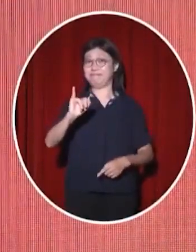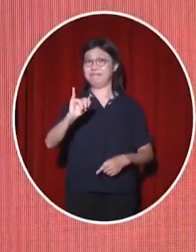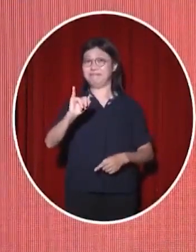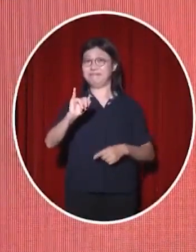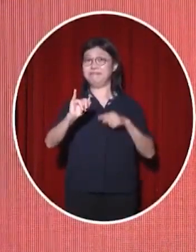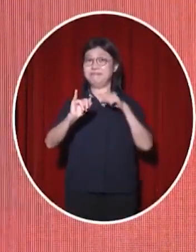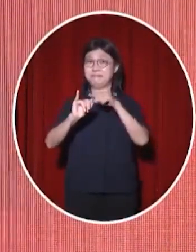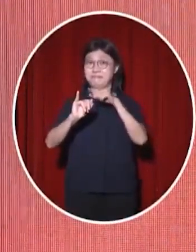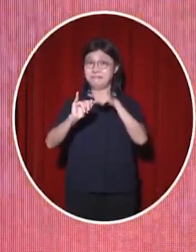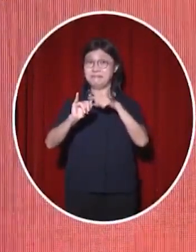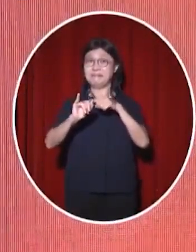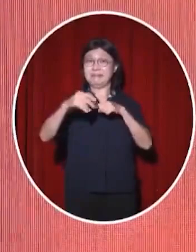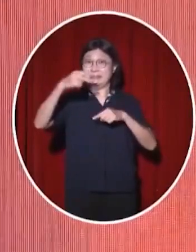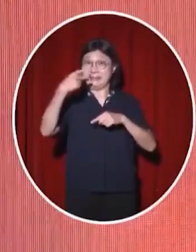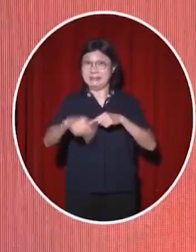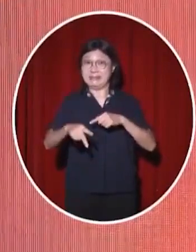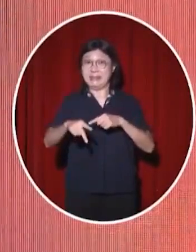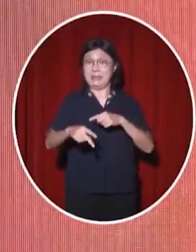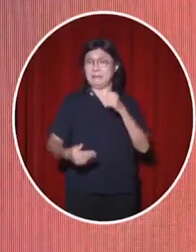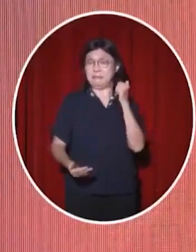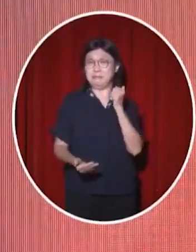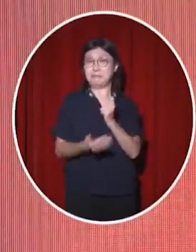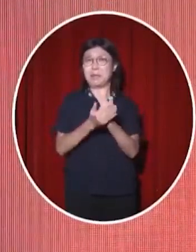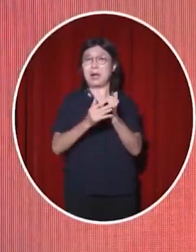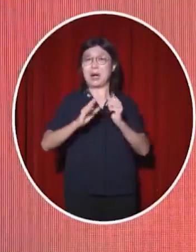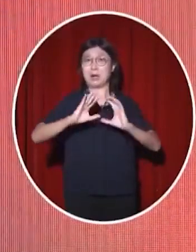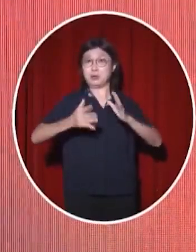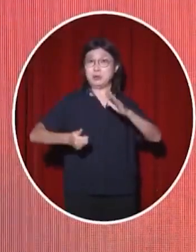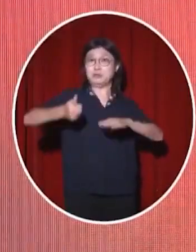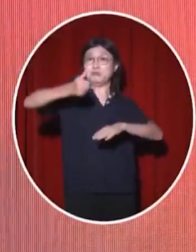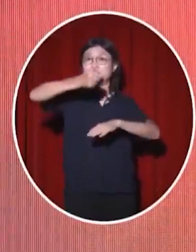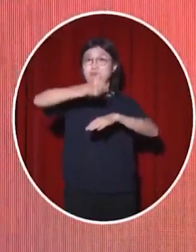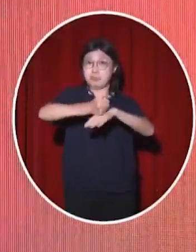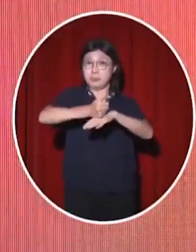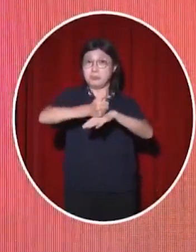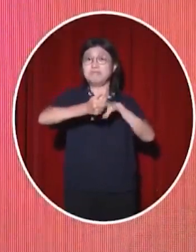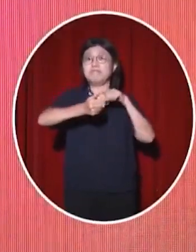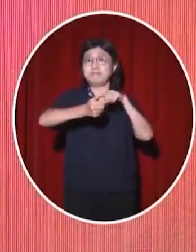与并当选总统的林月珍。